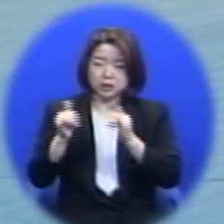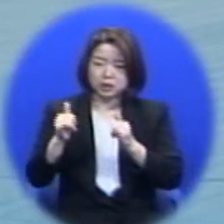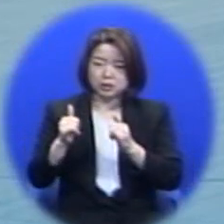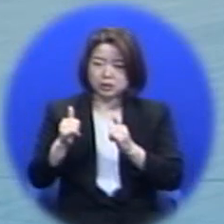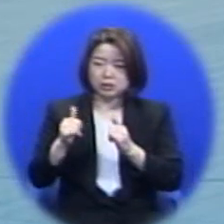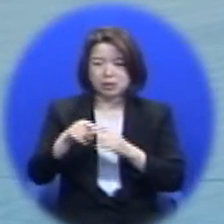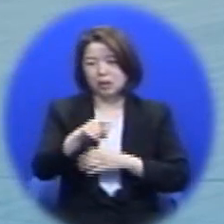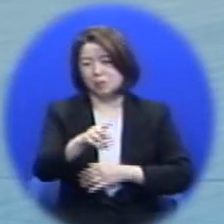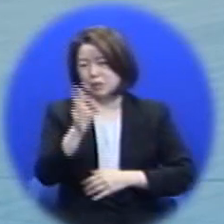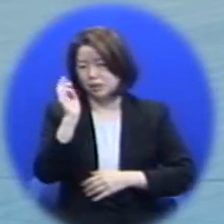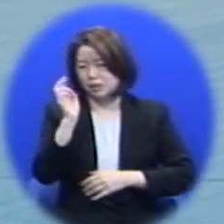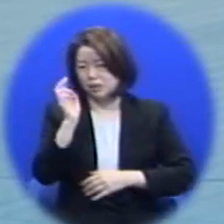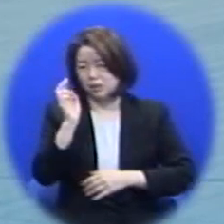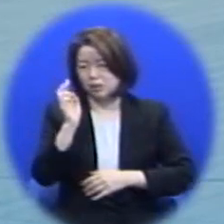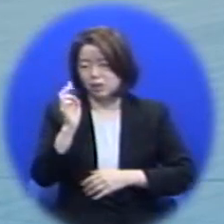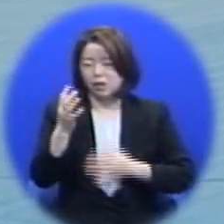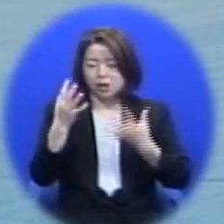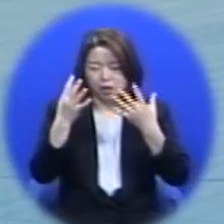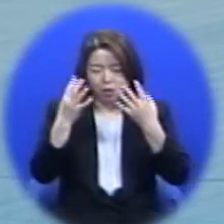많이 오니까